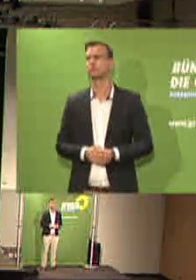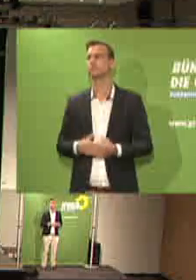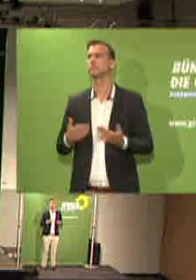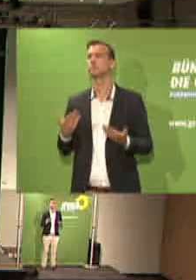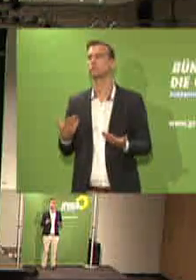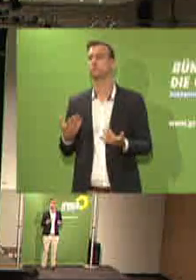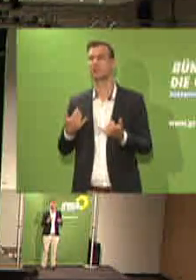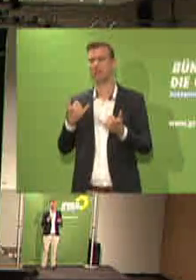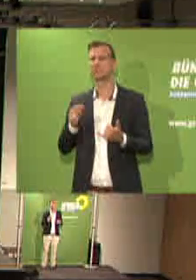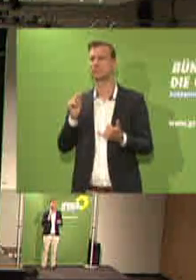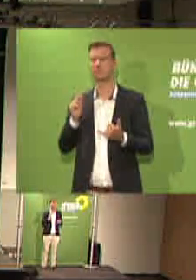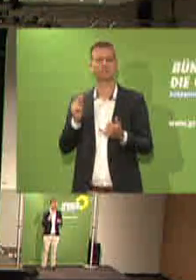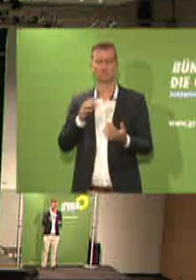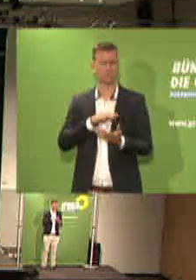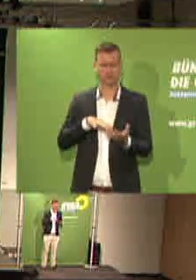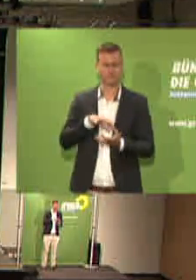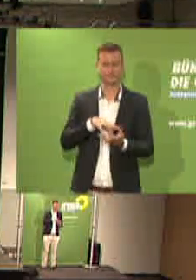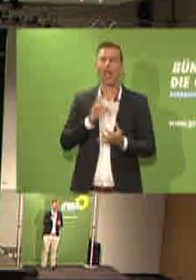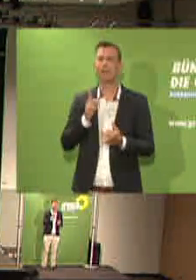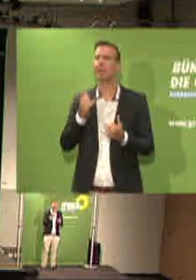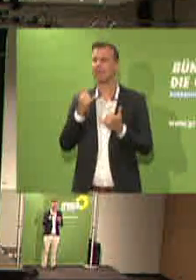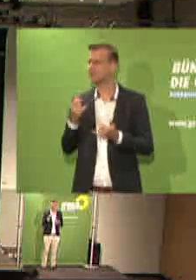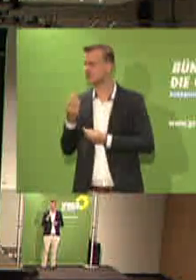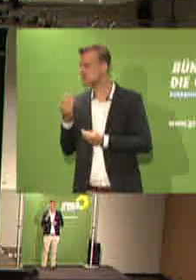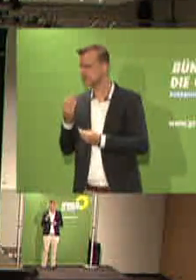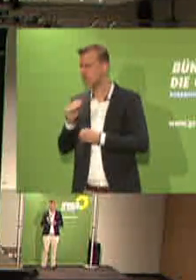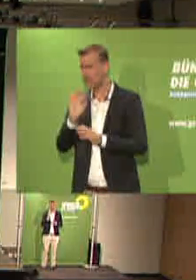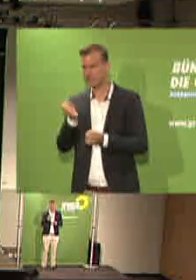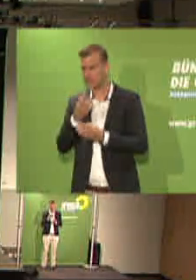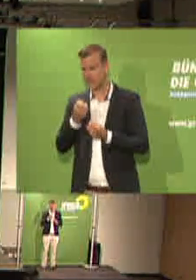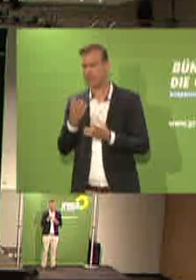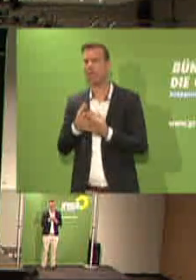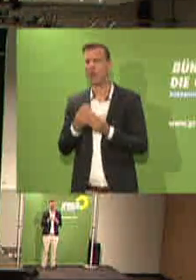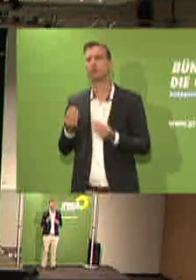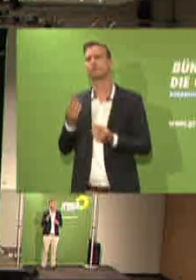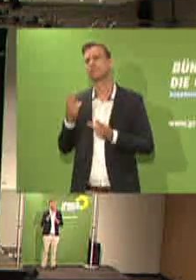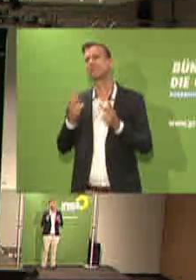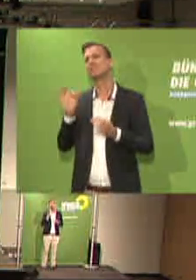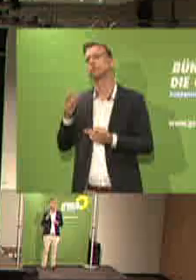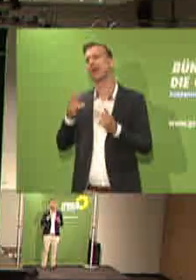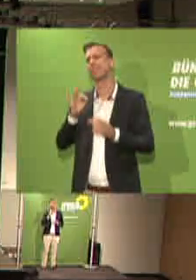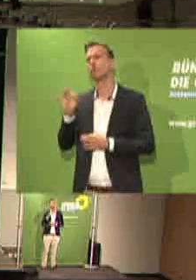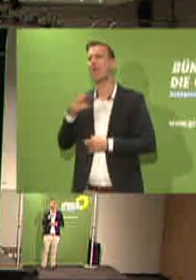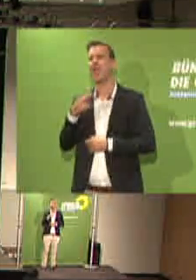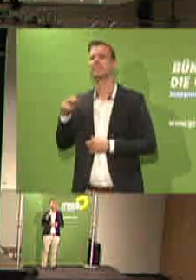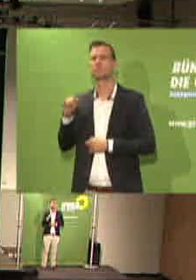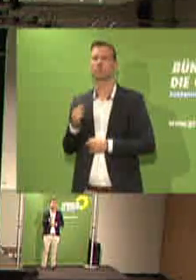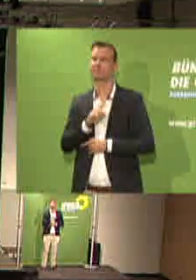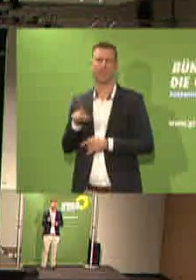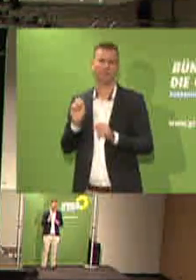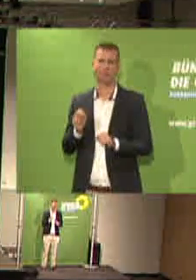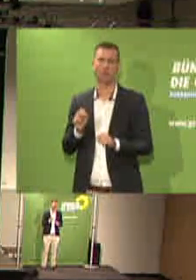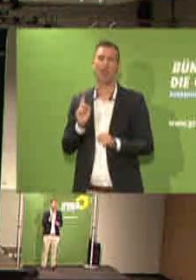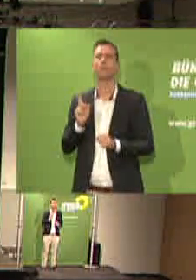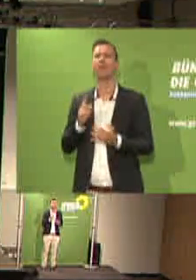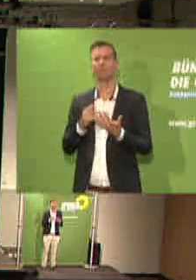Stelle ein bisschen hin und her gelaufen, aber wir haben das alles miteinander geklärt. Es ist schade, dass das für Hans-Josef jetzt nicht möglich ist, aber wir haben dann